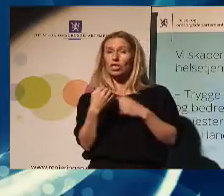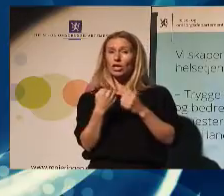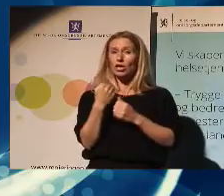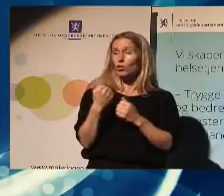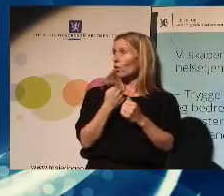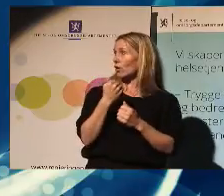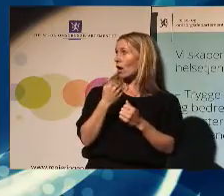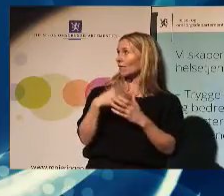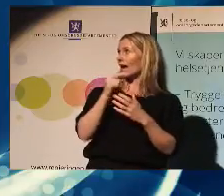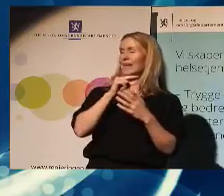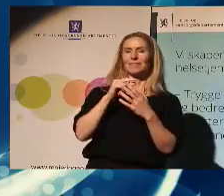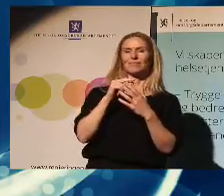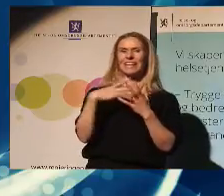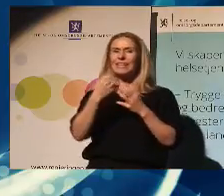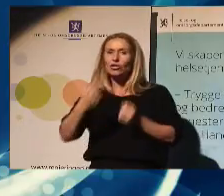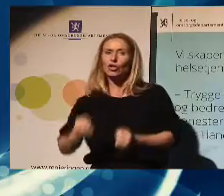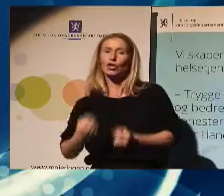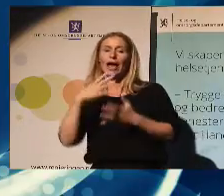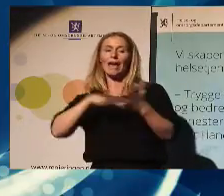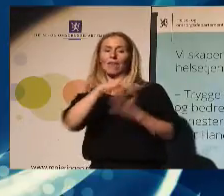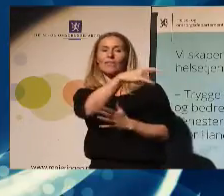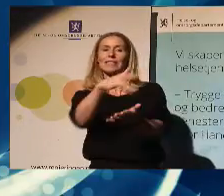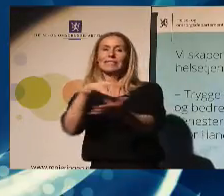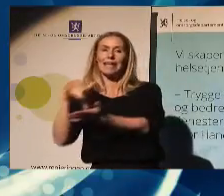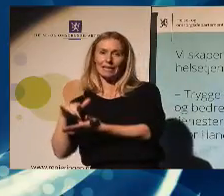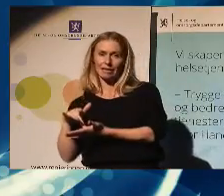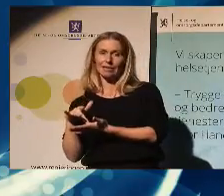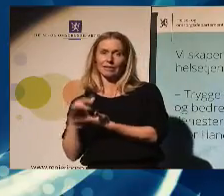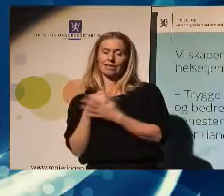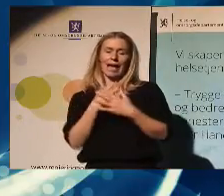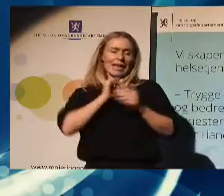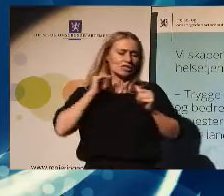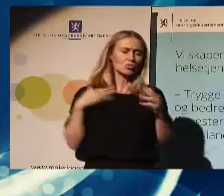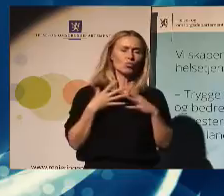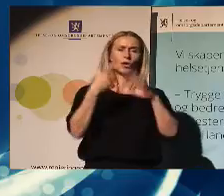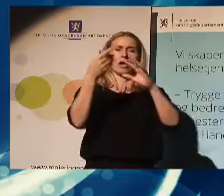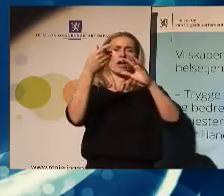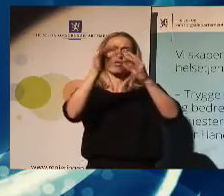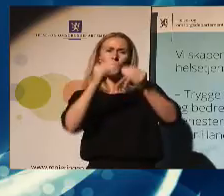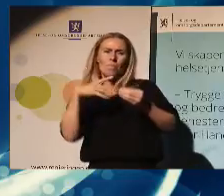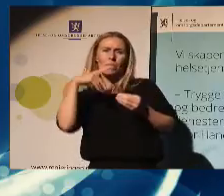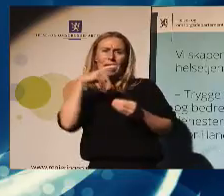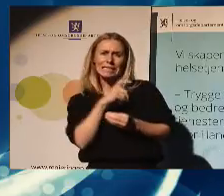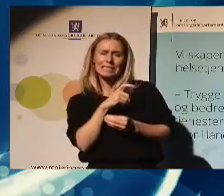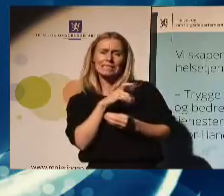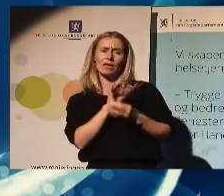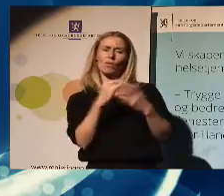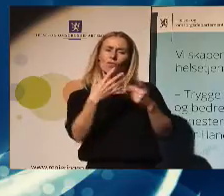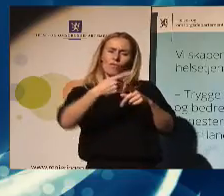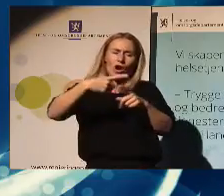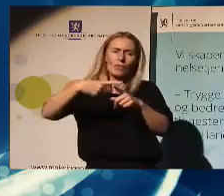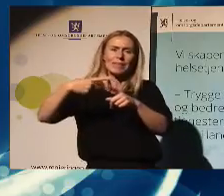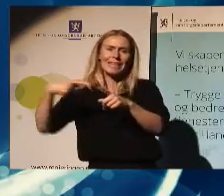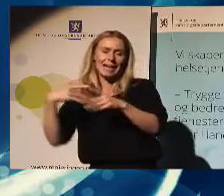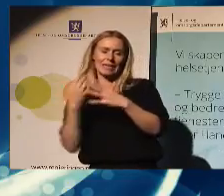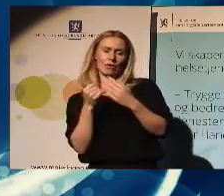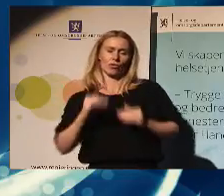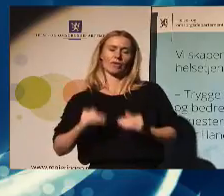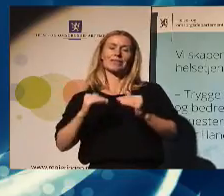det litt tyngre enn andre steder. Det store, komplekse og til dels veldig fragmenterte